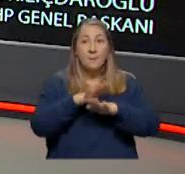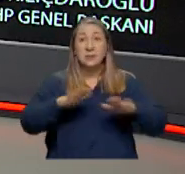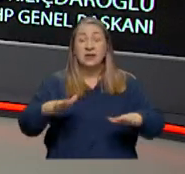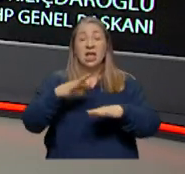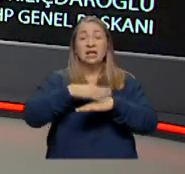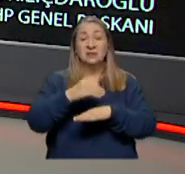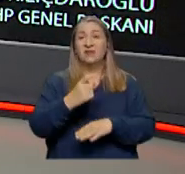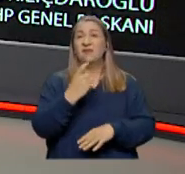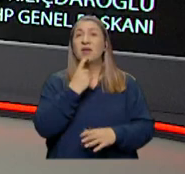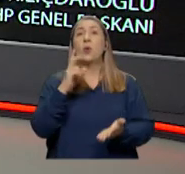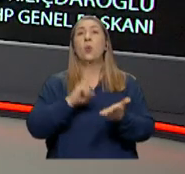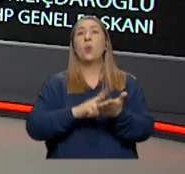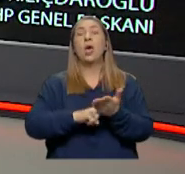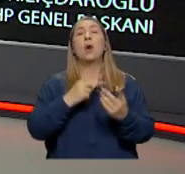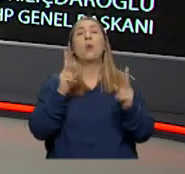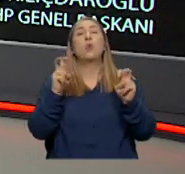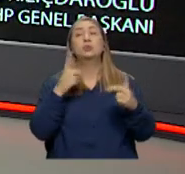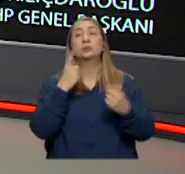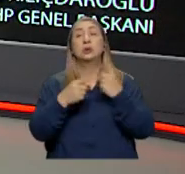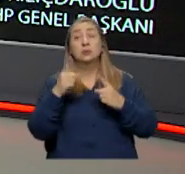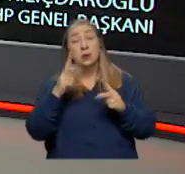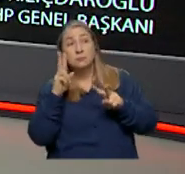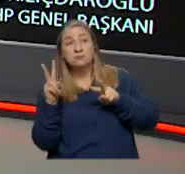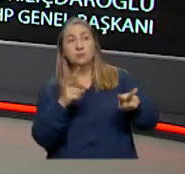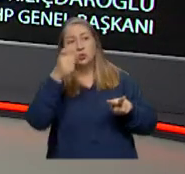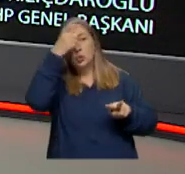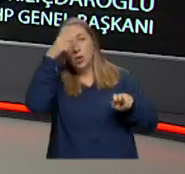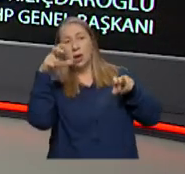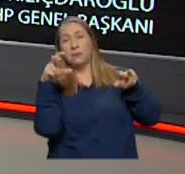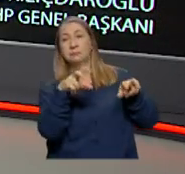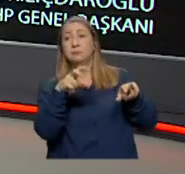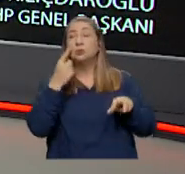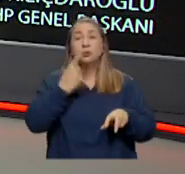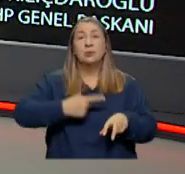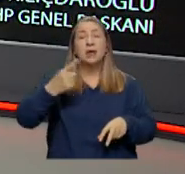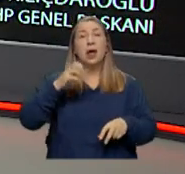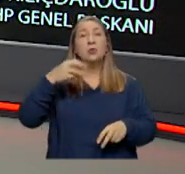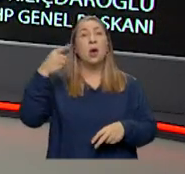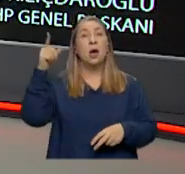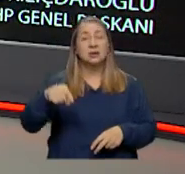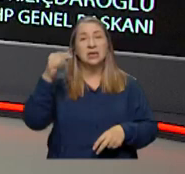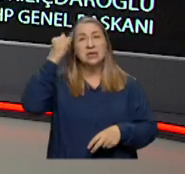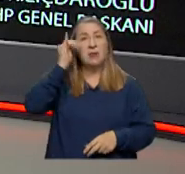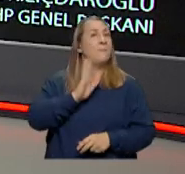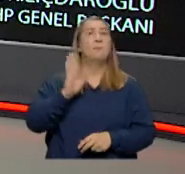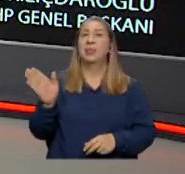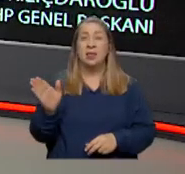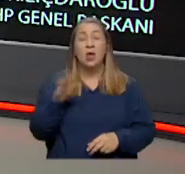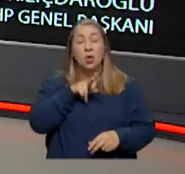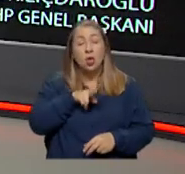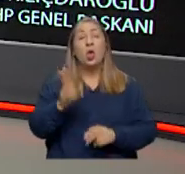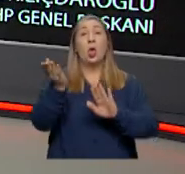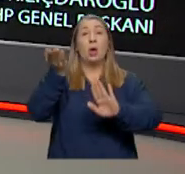masada İsveç ve Finlandiya nin üyeliği de var Gözler s Türkiye'nin üzerinde Cumhurbaşkanı Erdoğan bugün İspanya'ya gitti